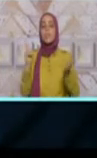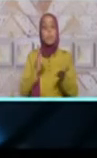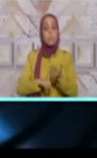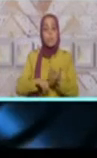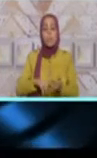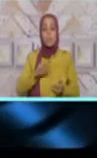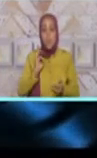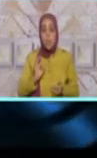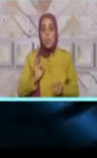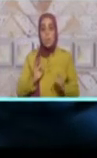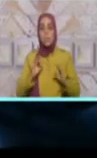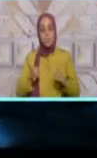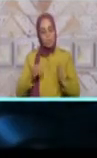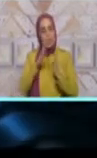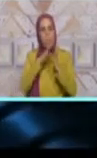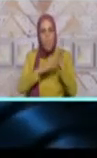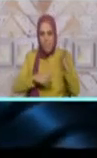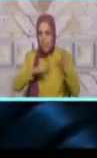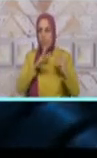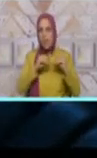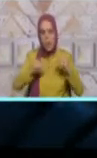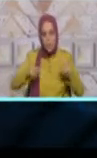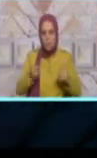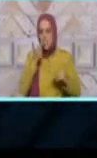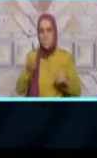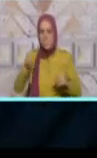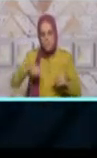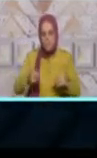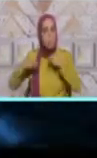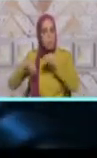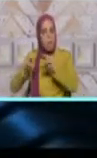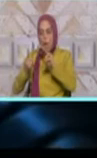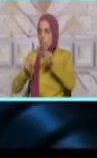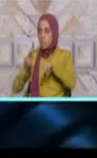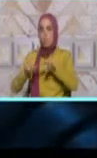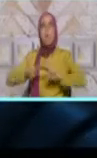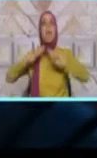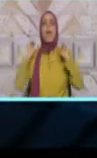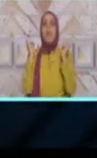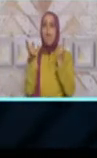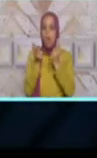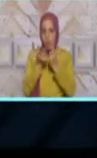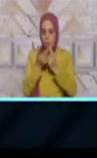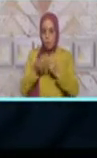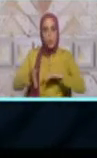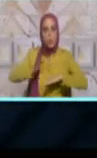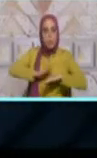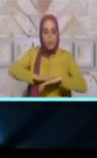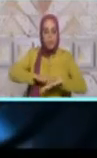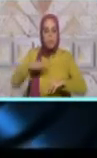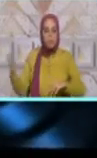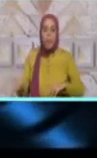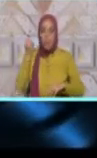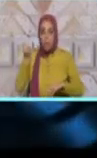هذه الرمال، يعني تكفي لسنوات 200 سنة قدام يعني أو عالميا. ودعا القطاع الخاص